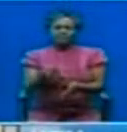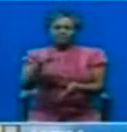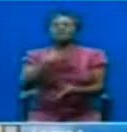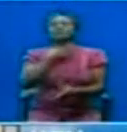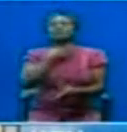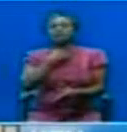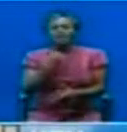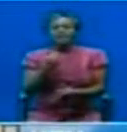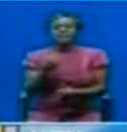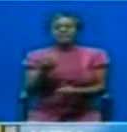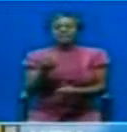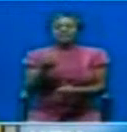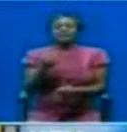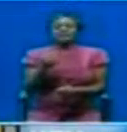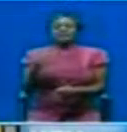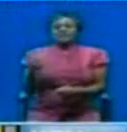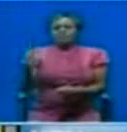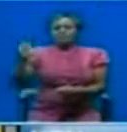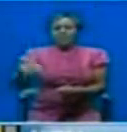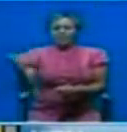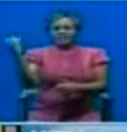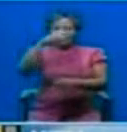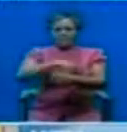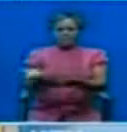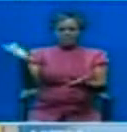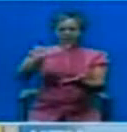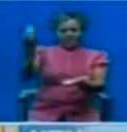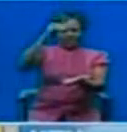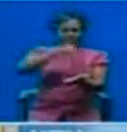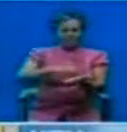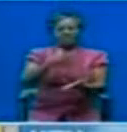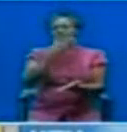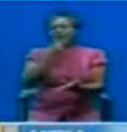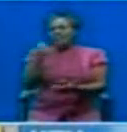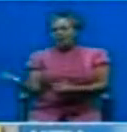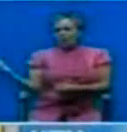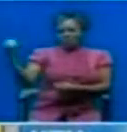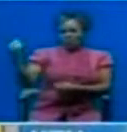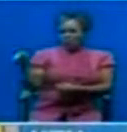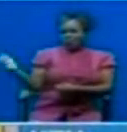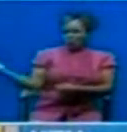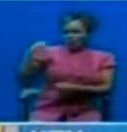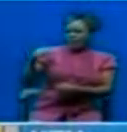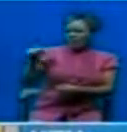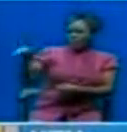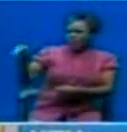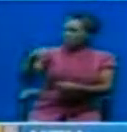Halitamani siku ya soko ifike tena. Baba aliamka mapema kuelekea wapi?